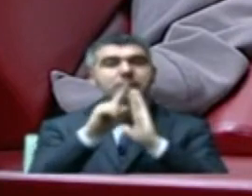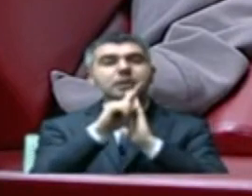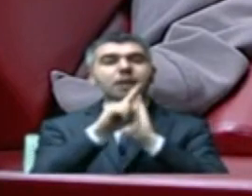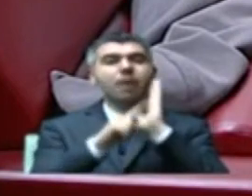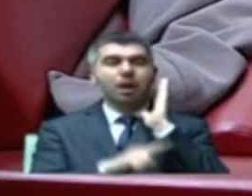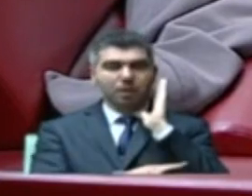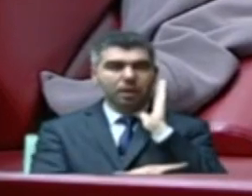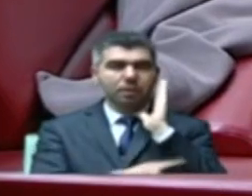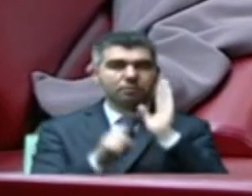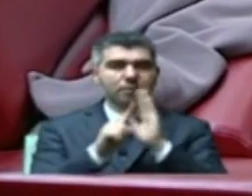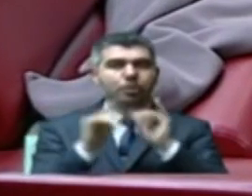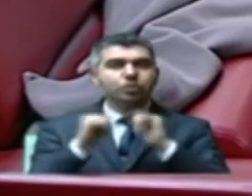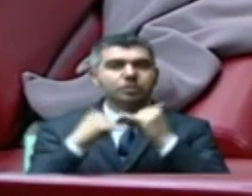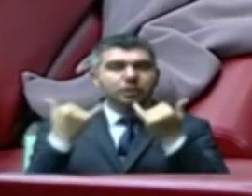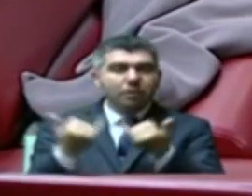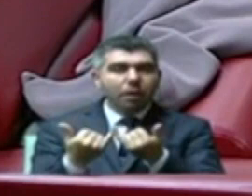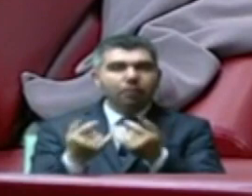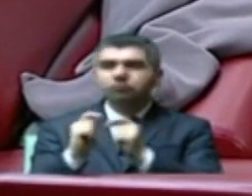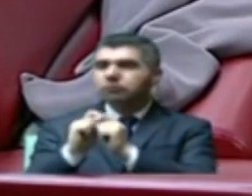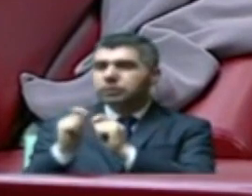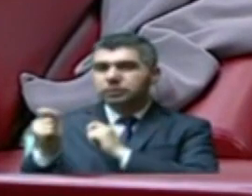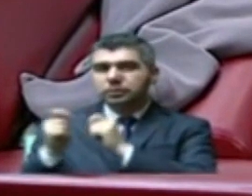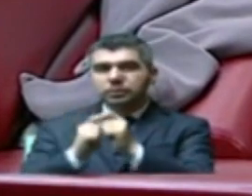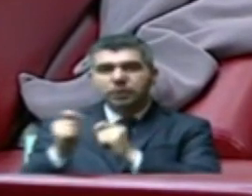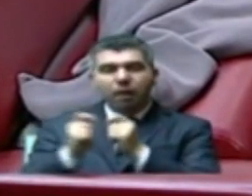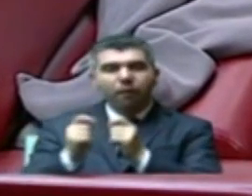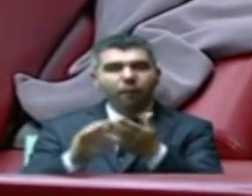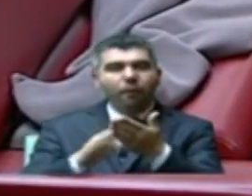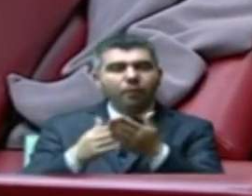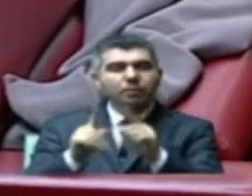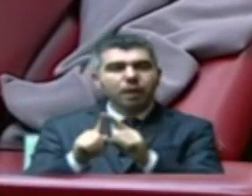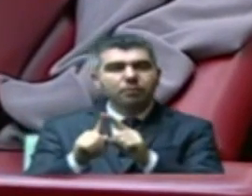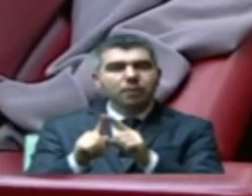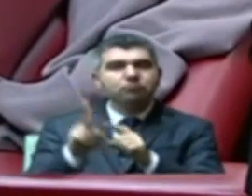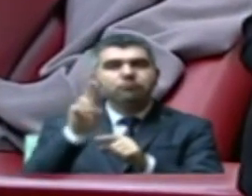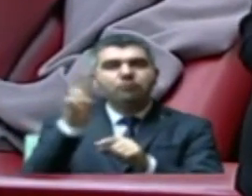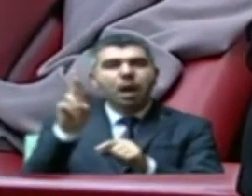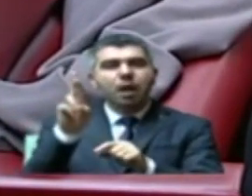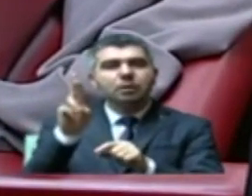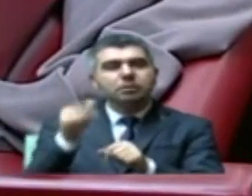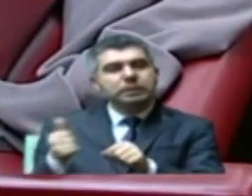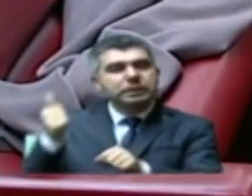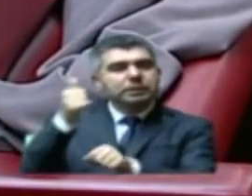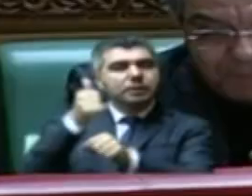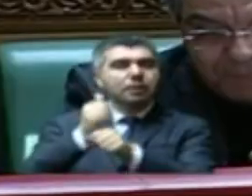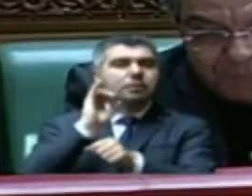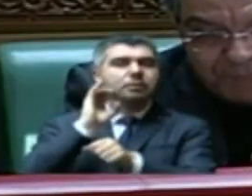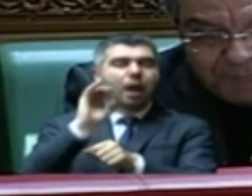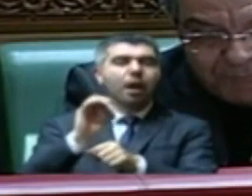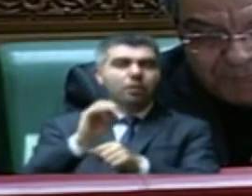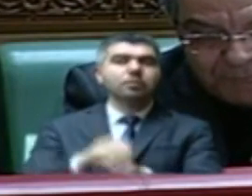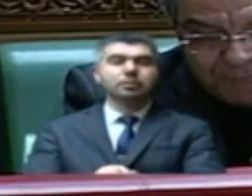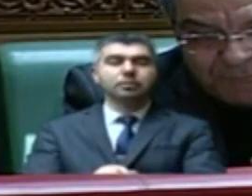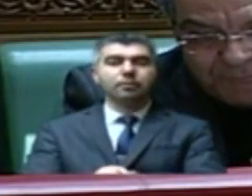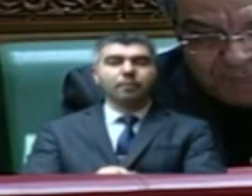للمناظرات وليس لمناظره، وكان فعلا تشرفنا بان هذا الاسبوع كان تحت الرعايه الساميه لصاحب الجلاله الملك محمد السادس نصره الله، وانه